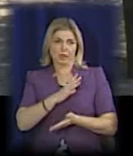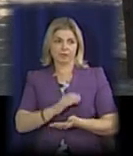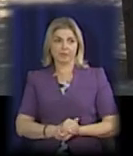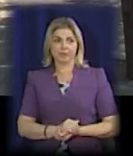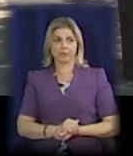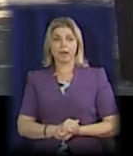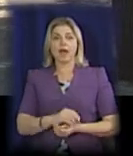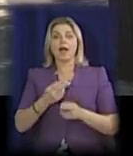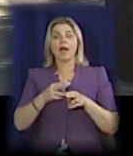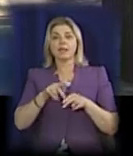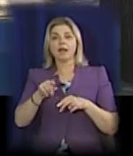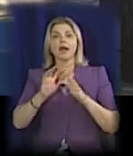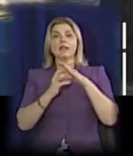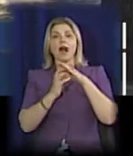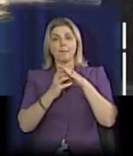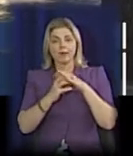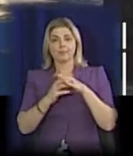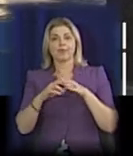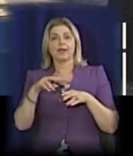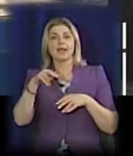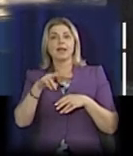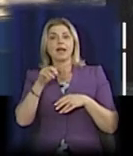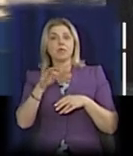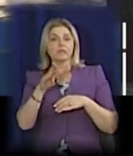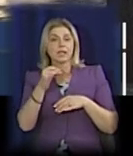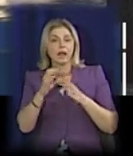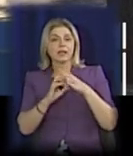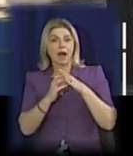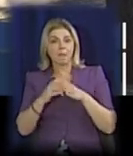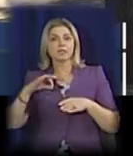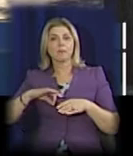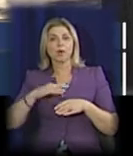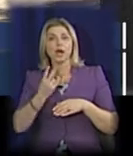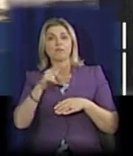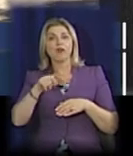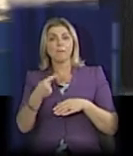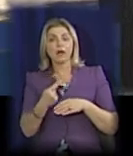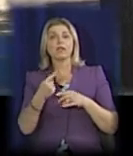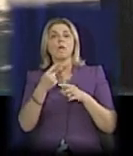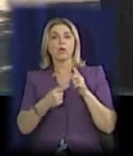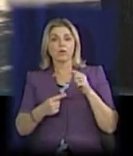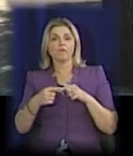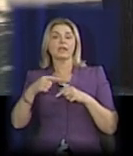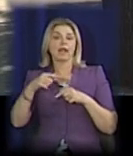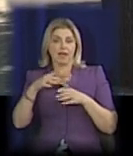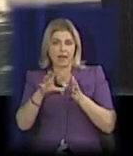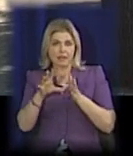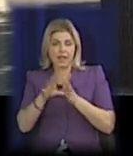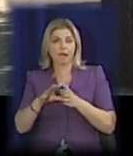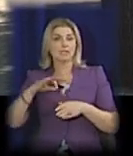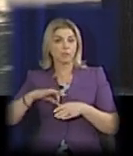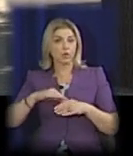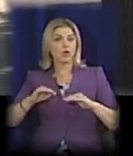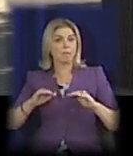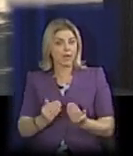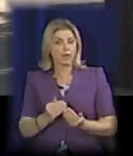що ледовські лампи потребляють... Окрім того, що ледовські лампи споживають як мінімум в 2,5 рази менше електроенергії при тому ж світлопотоці,